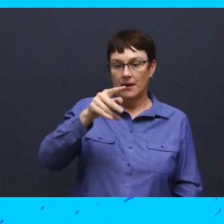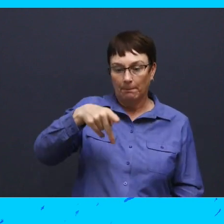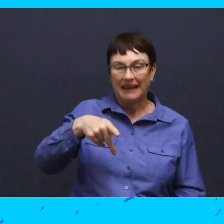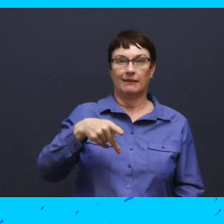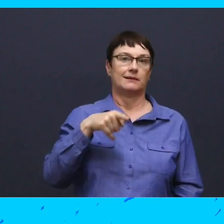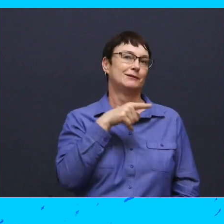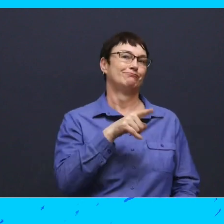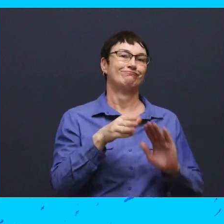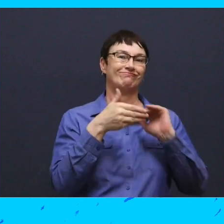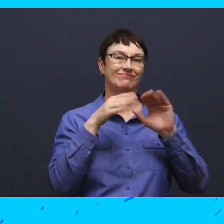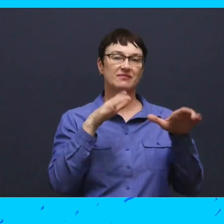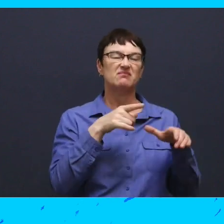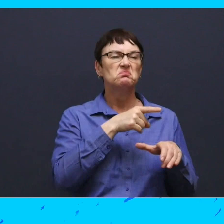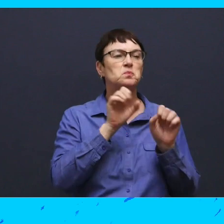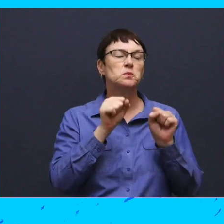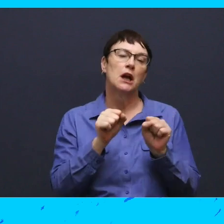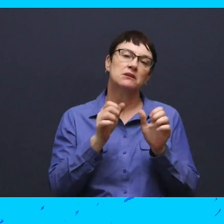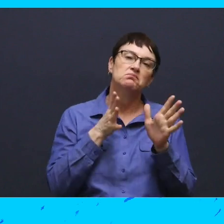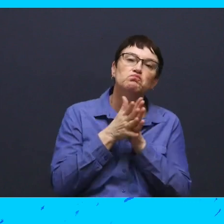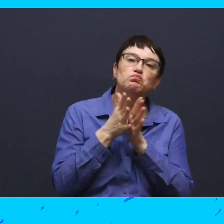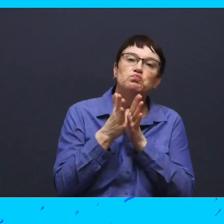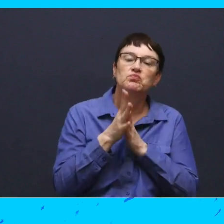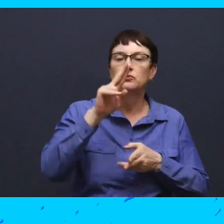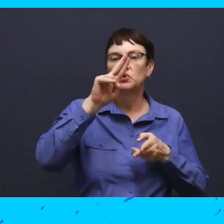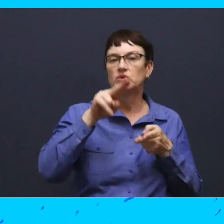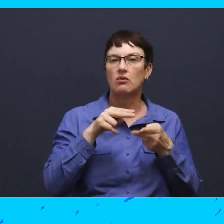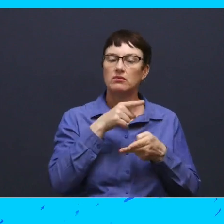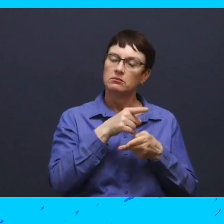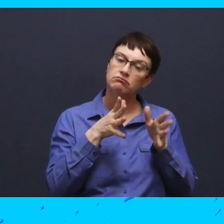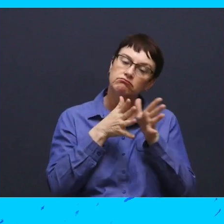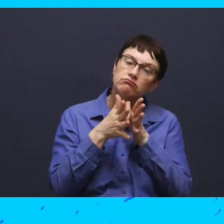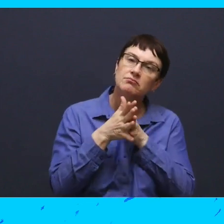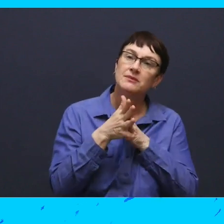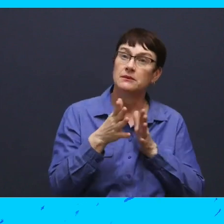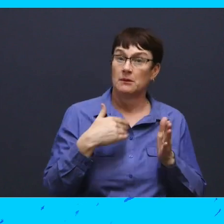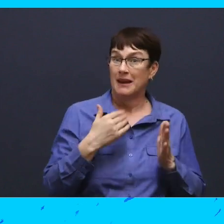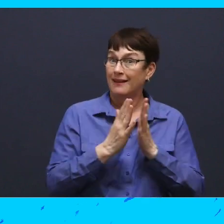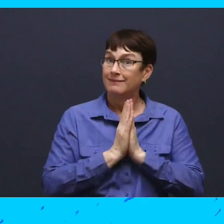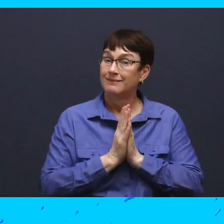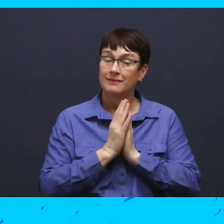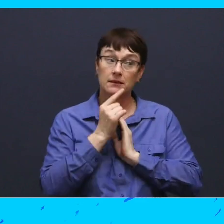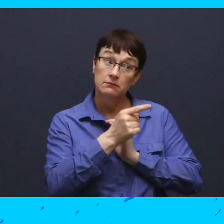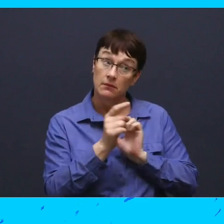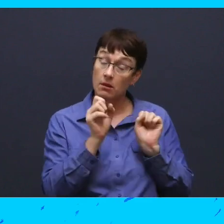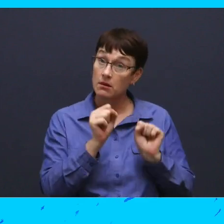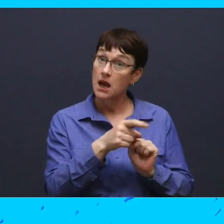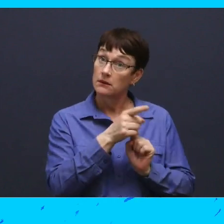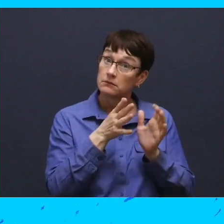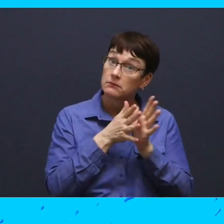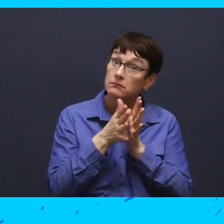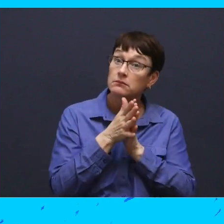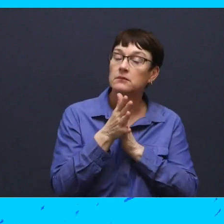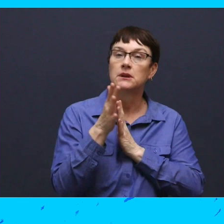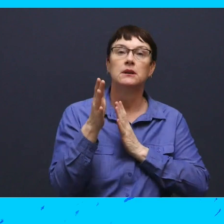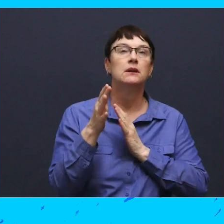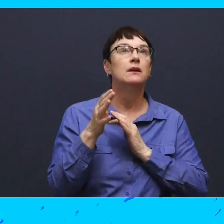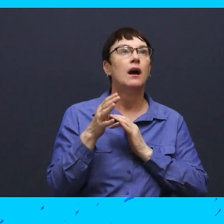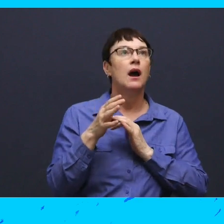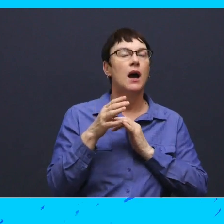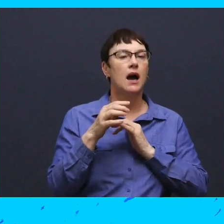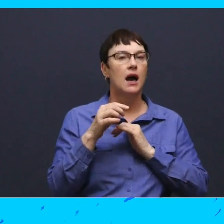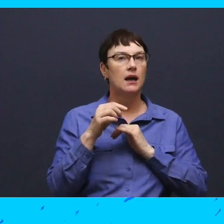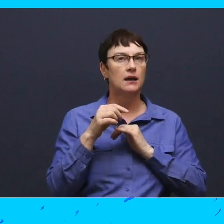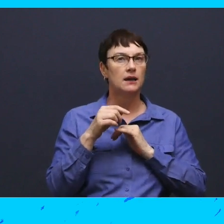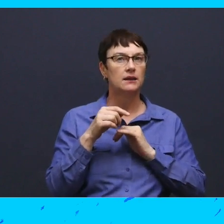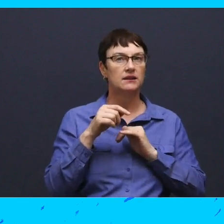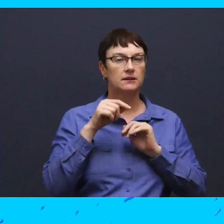Nous allons donc passer la parole à Peace, qui est de la IAOFP.